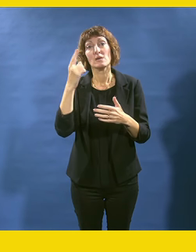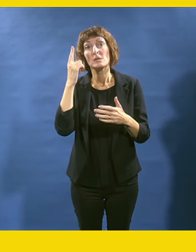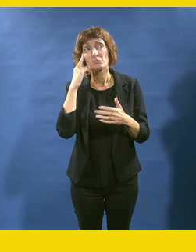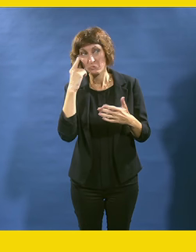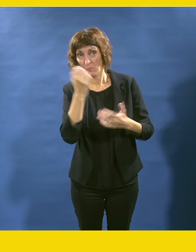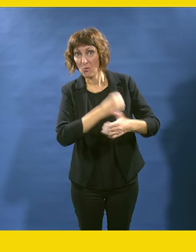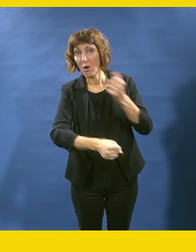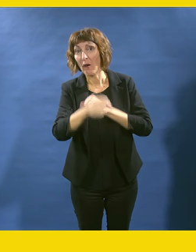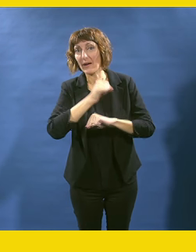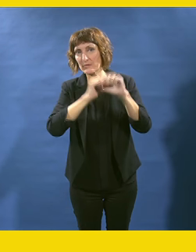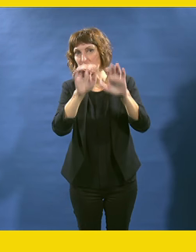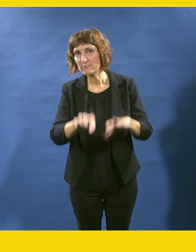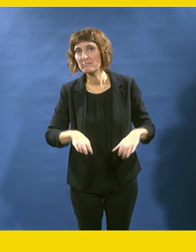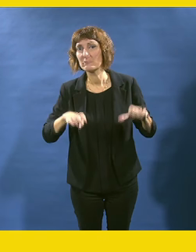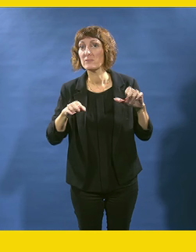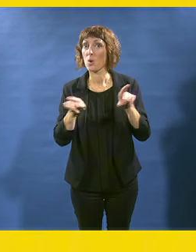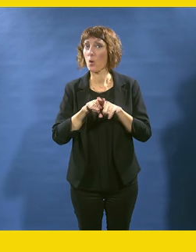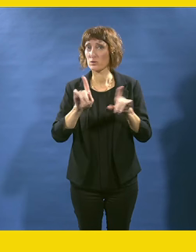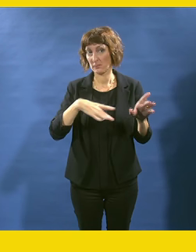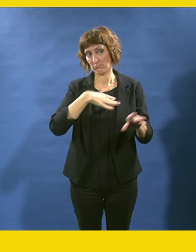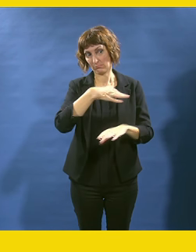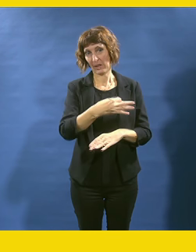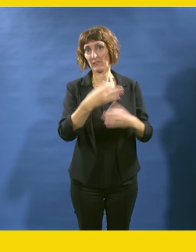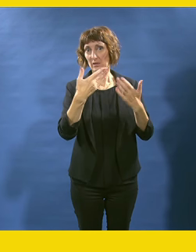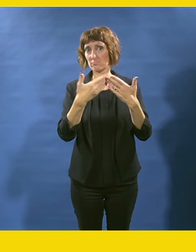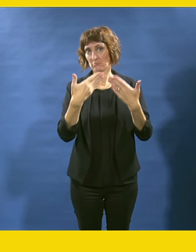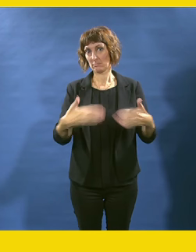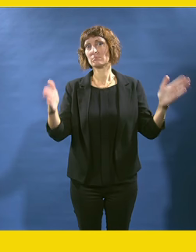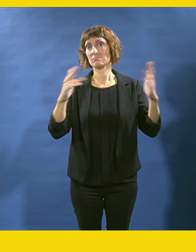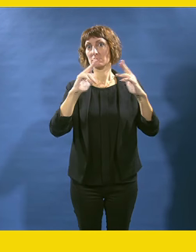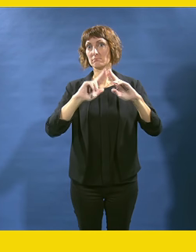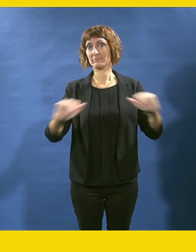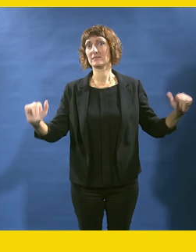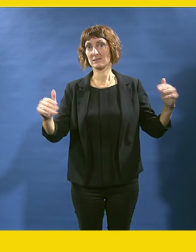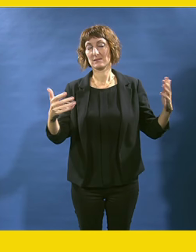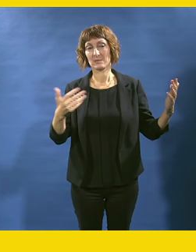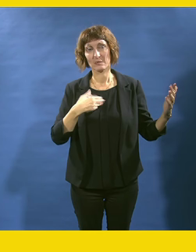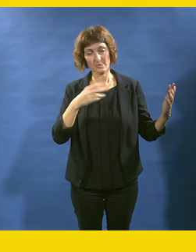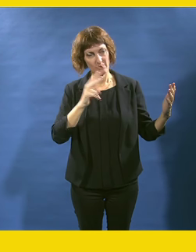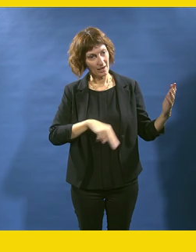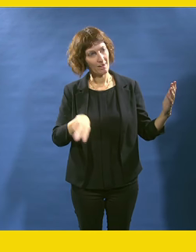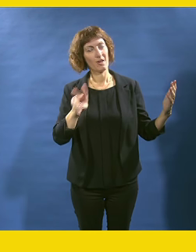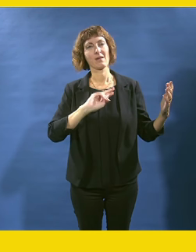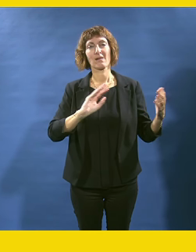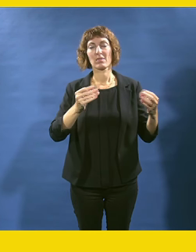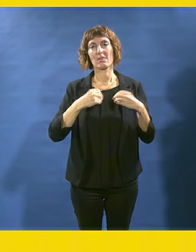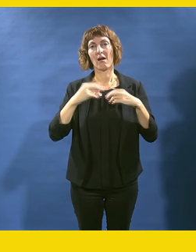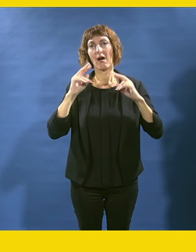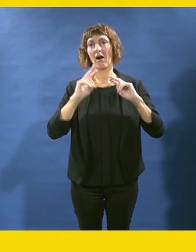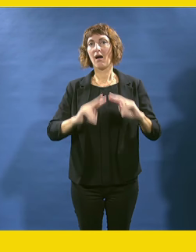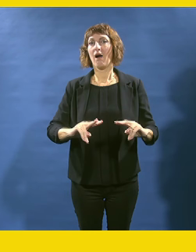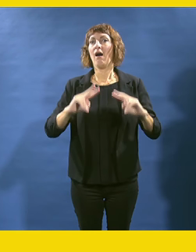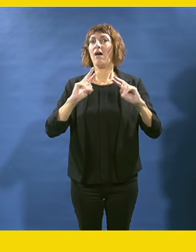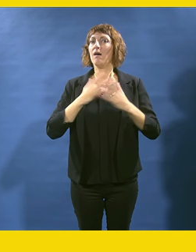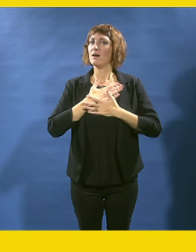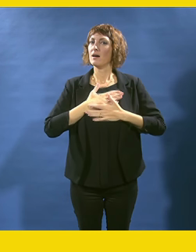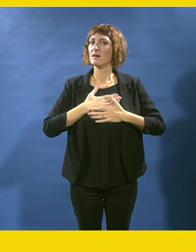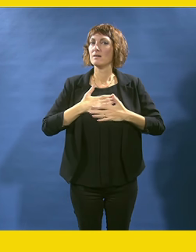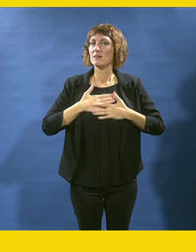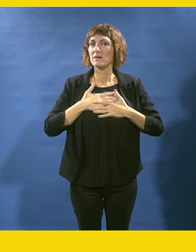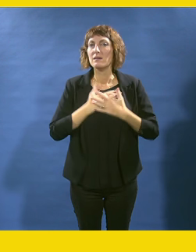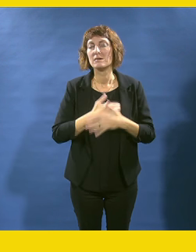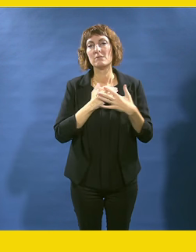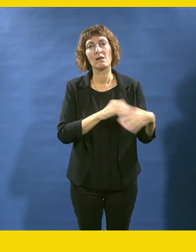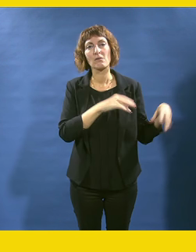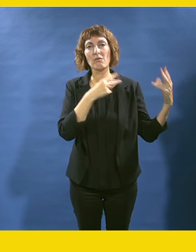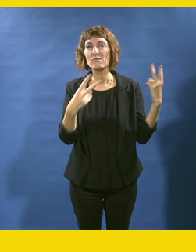ces assises, évidemment, mais aussi pour m'inviter à les ouvrir. Vous ne pouvez pas imaginer la respiration que c'est pour moi de venir échanger